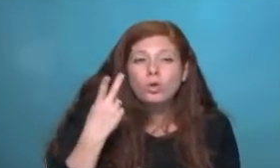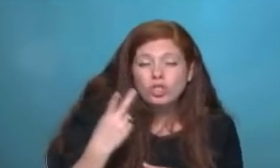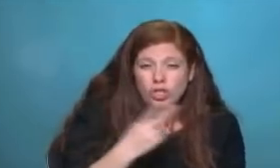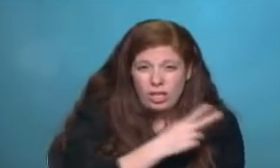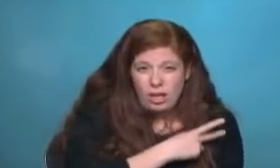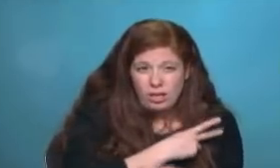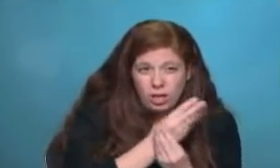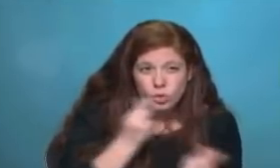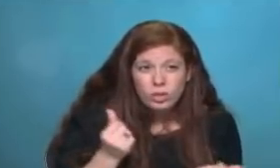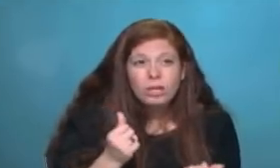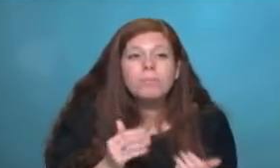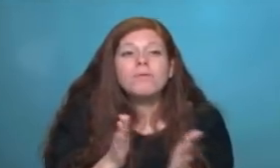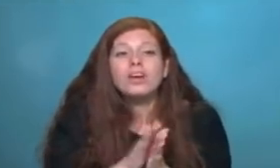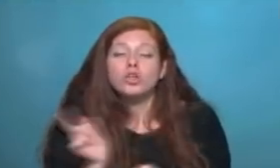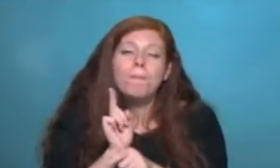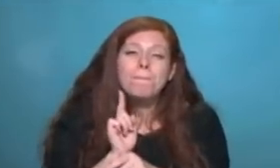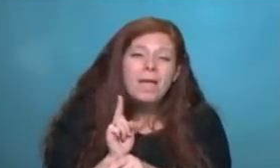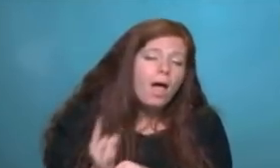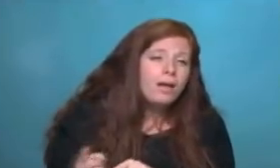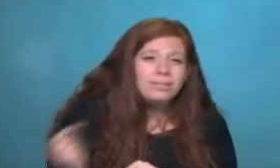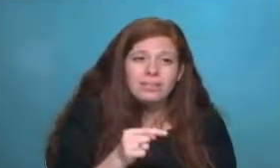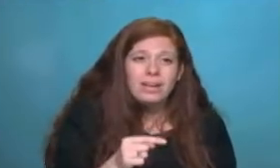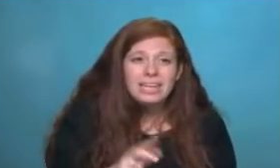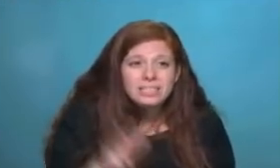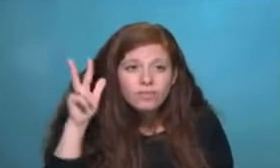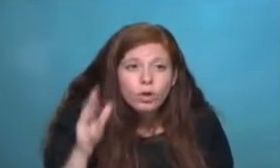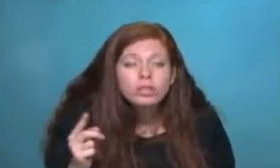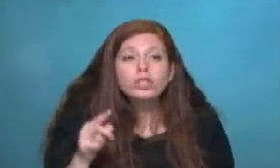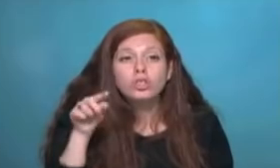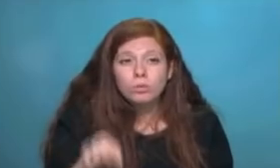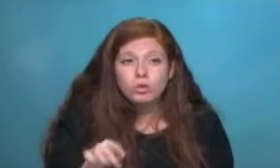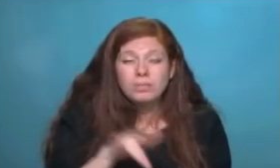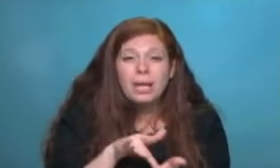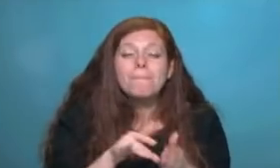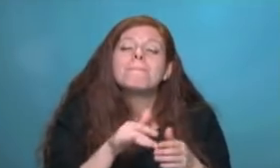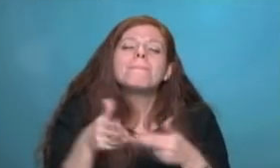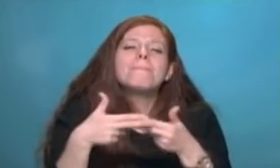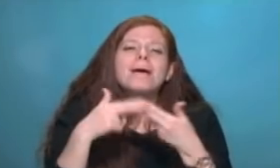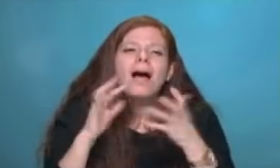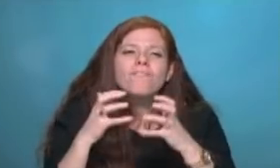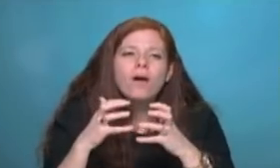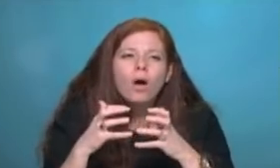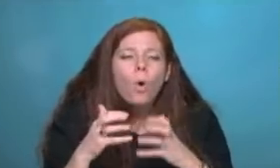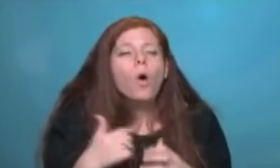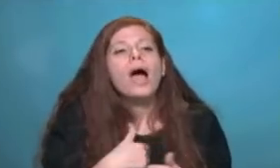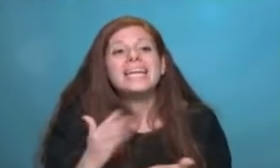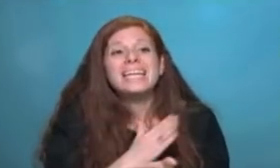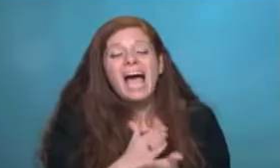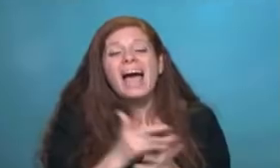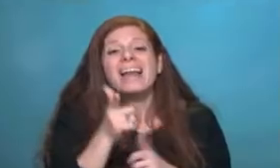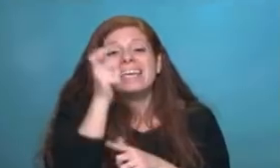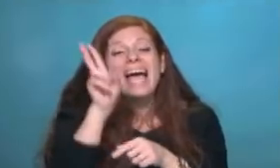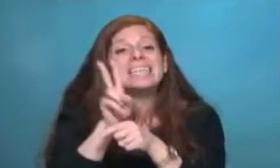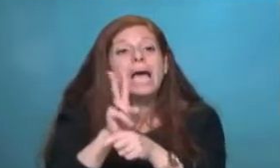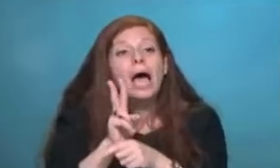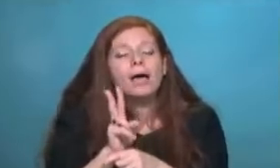מבקש להקפיץ את המיידים לצפון שעלה מולנו רגע שנמצא בקו רוחב אקו. אני נערך לירי הזהב באוויר. זו